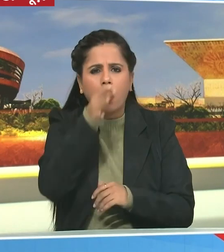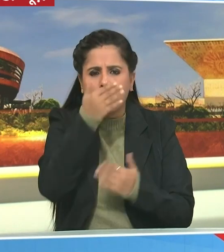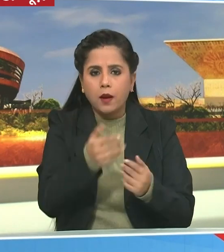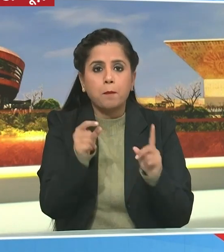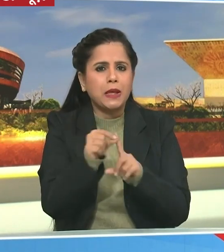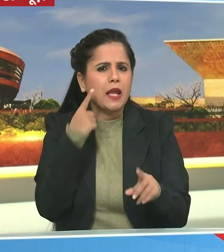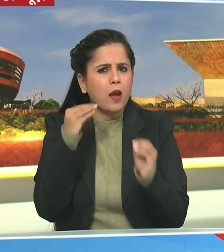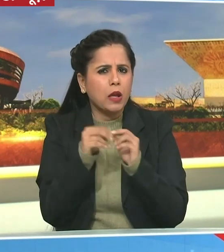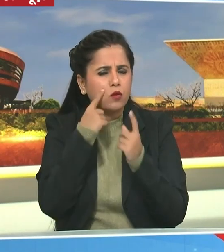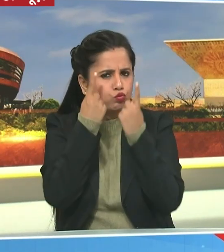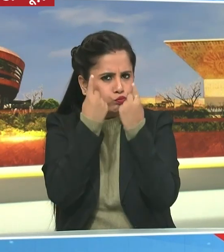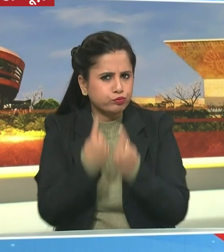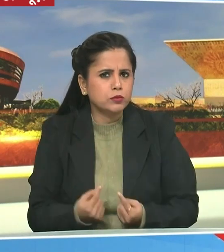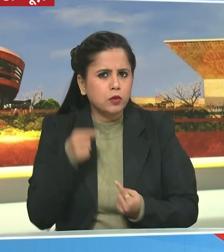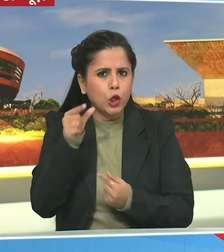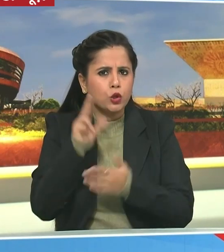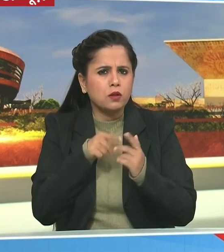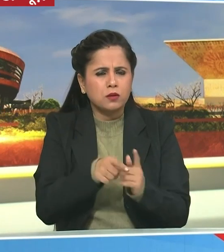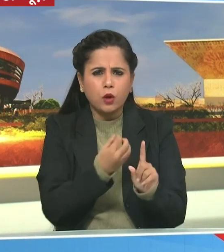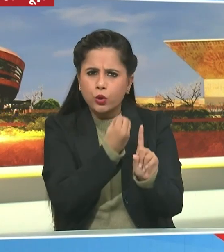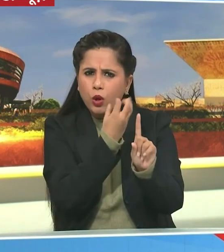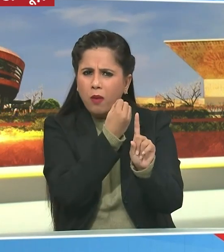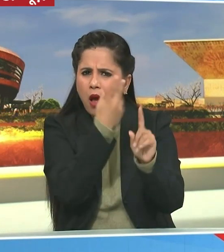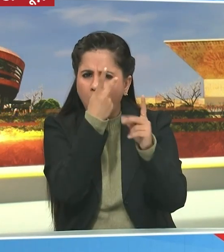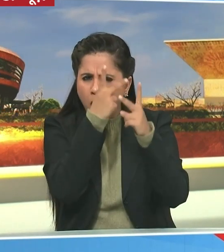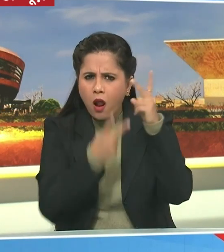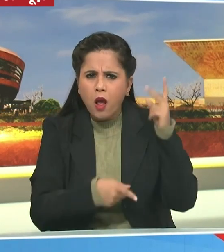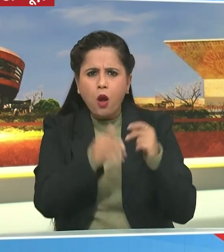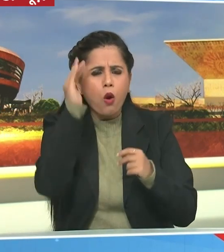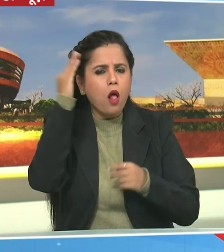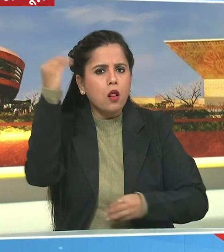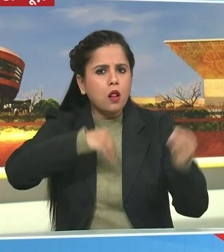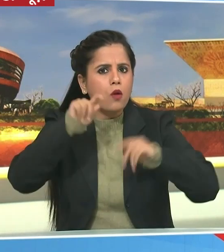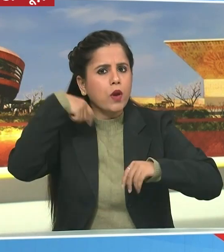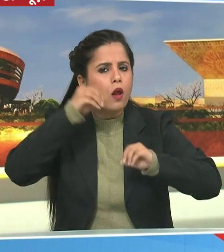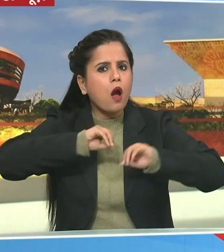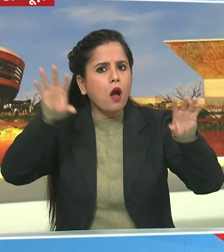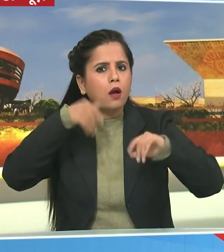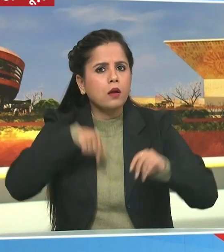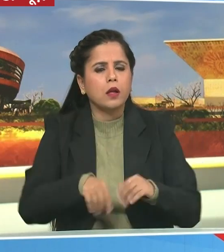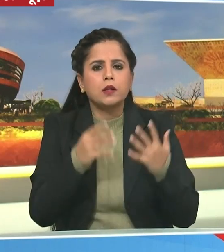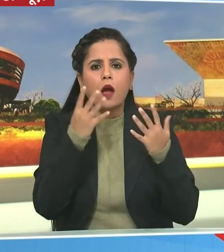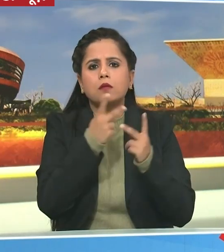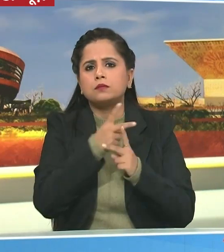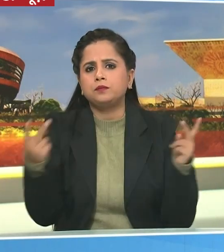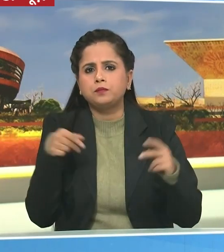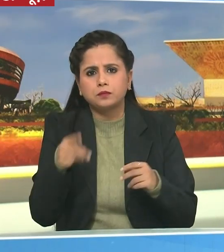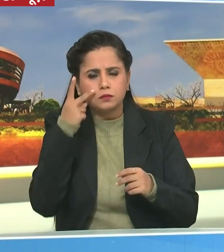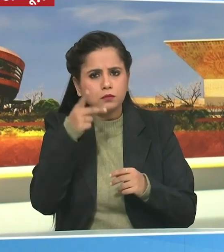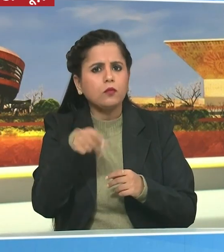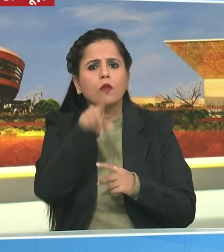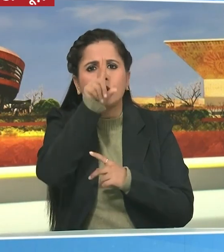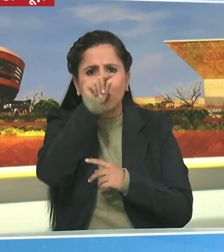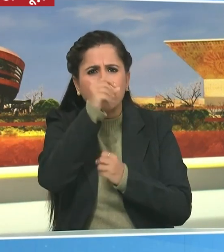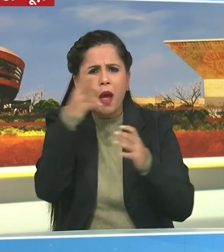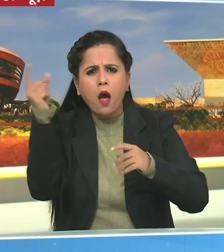पीआईबी फैक्ट चेक यूनिट ने इन चैनलों द्वारा फैलाई गई झूठी सूचनाओं को 9 अलग अलग ट्विटर थ्रेड में